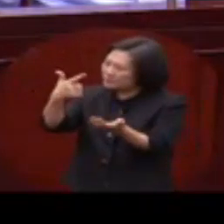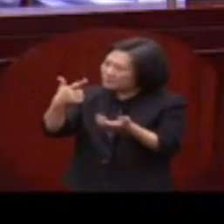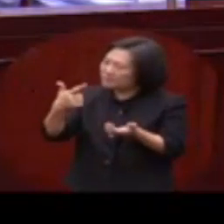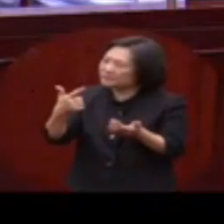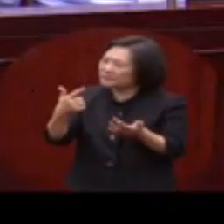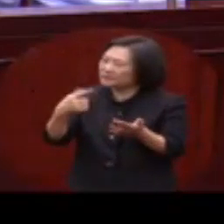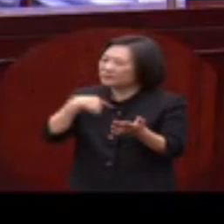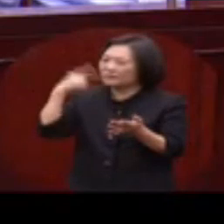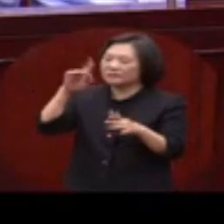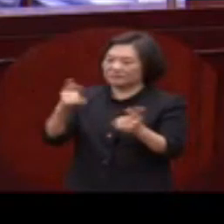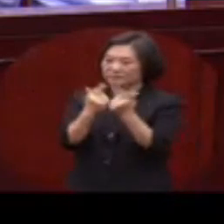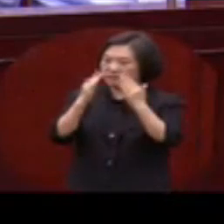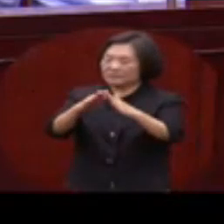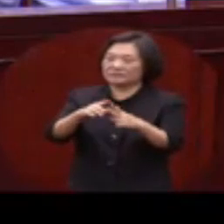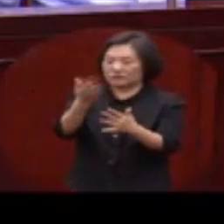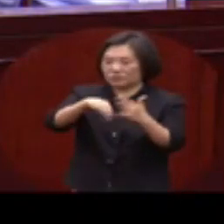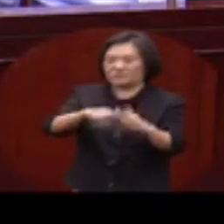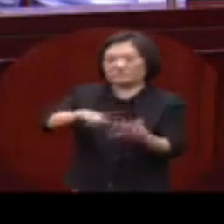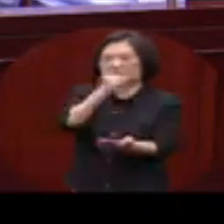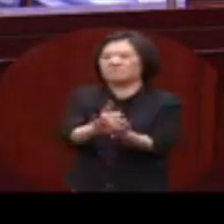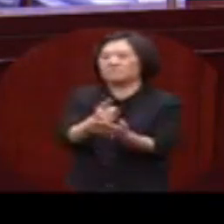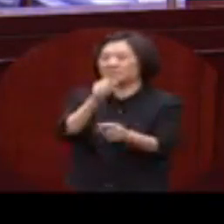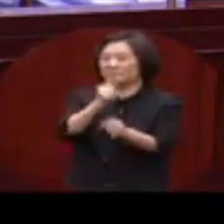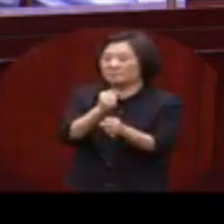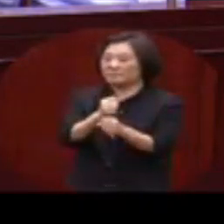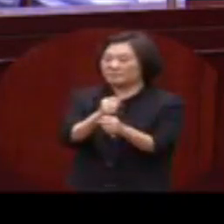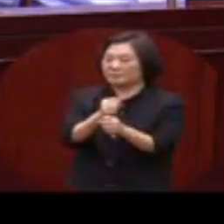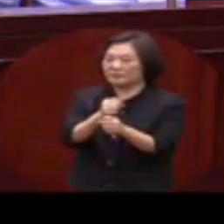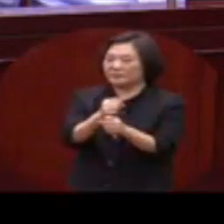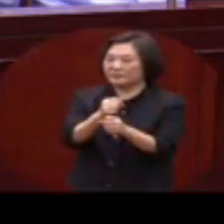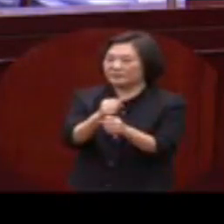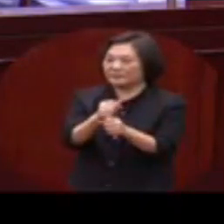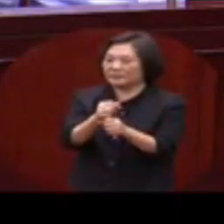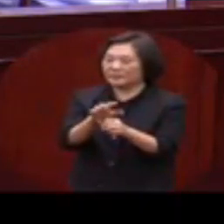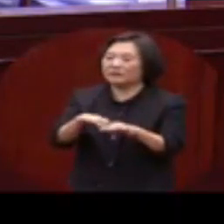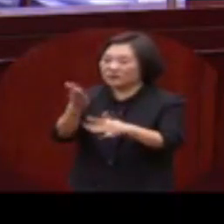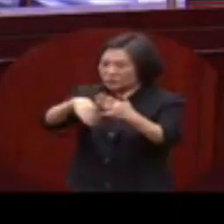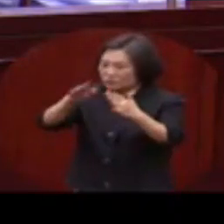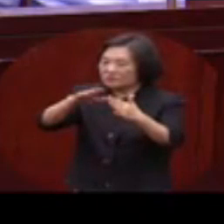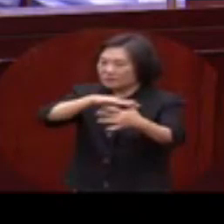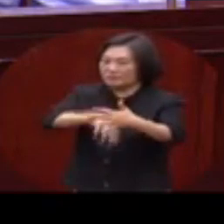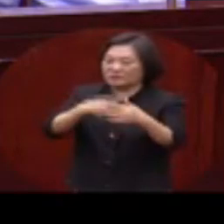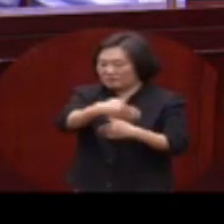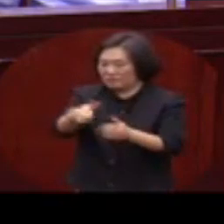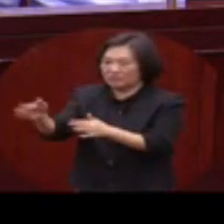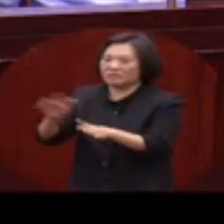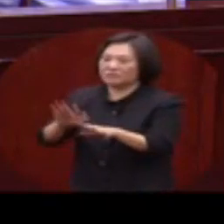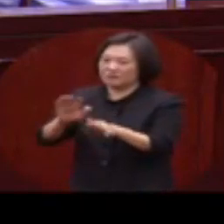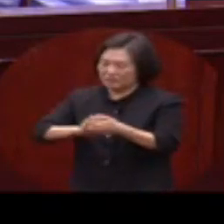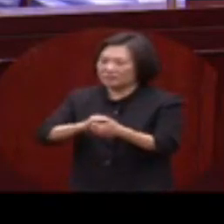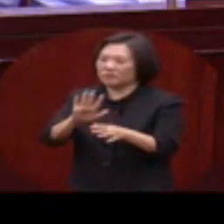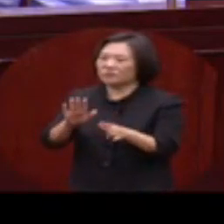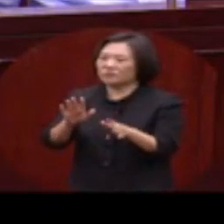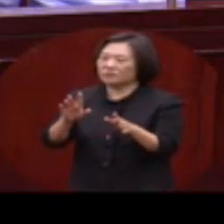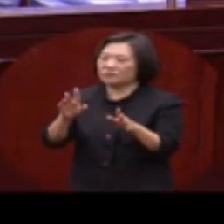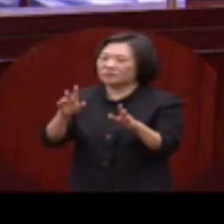台北市所有的学校全部会建构校园福利 WiFi， 每个教室都有。我们的目标是